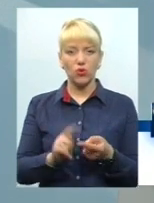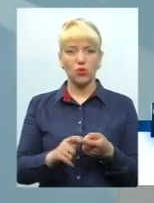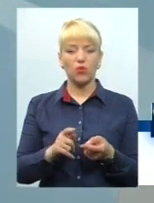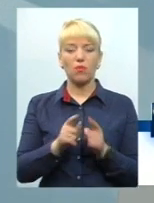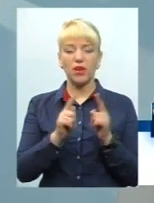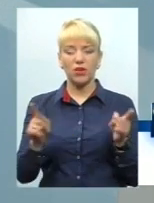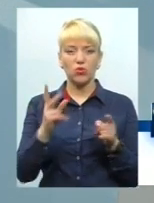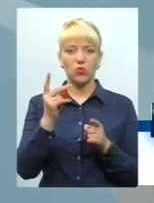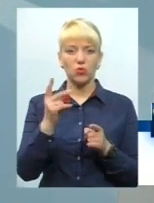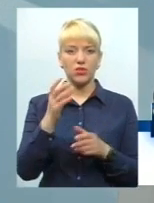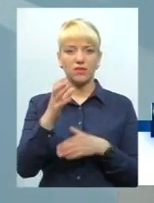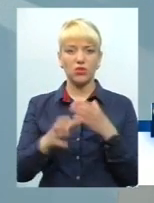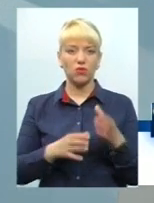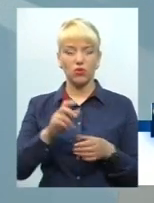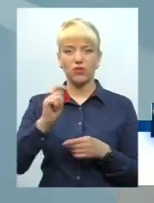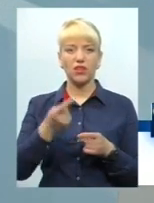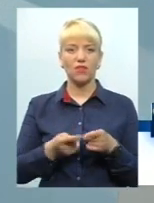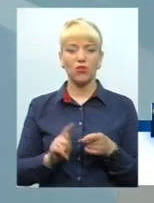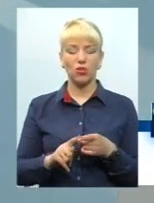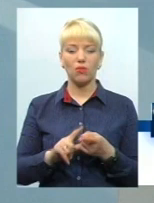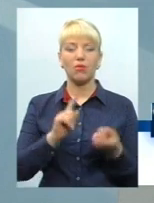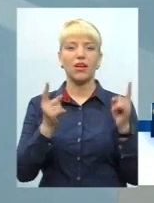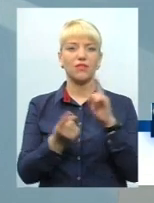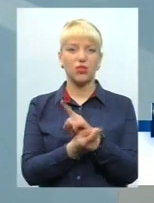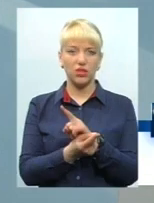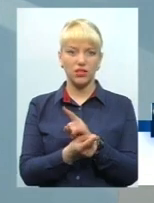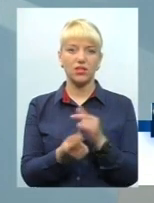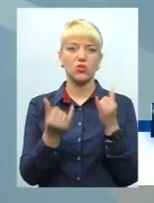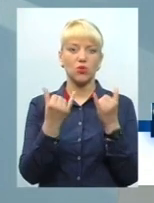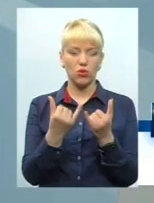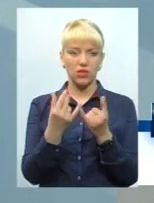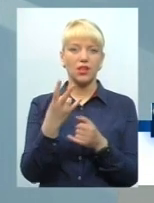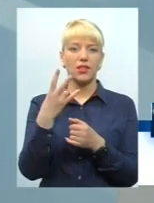Другої світової війни, воно перетворилося сьогодні на